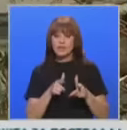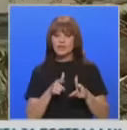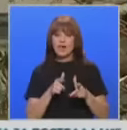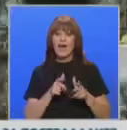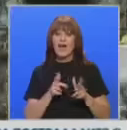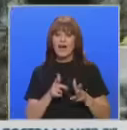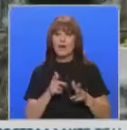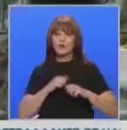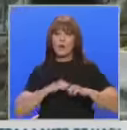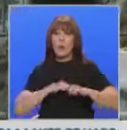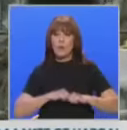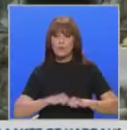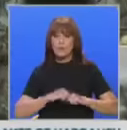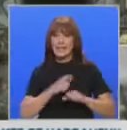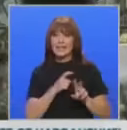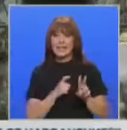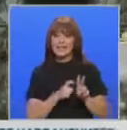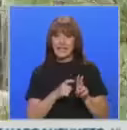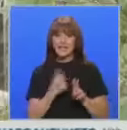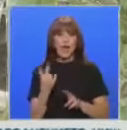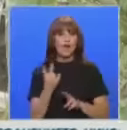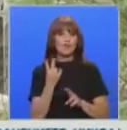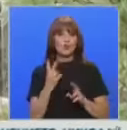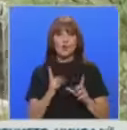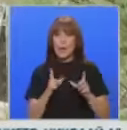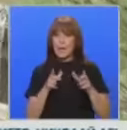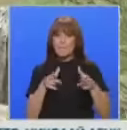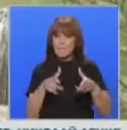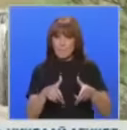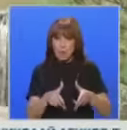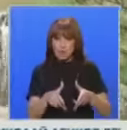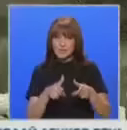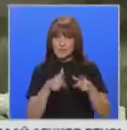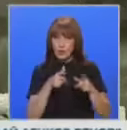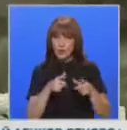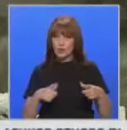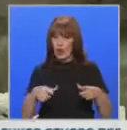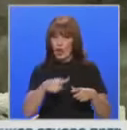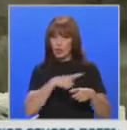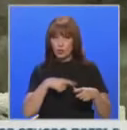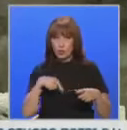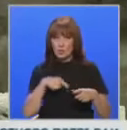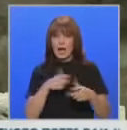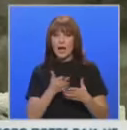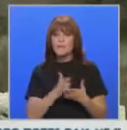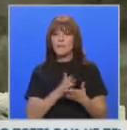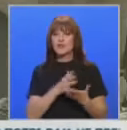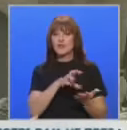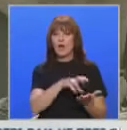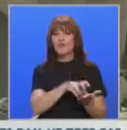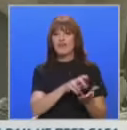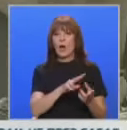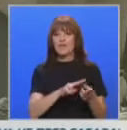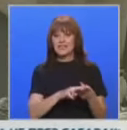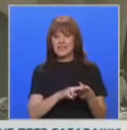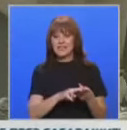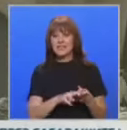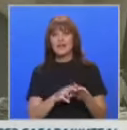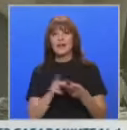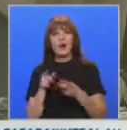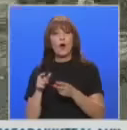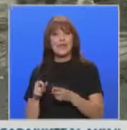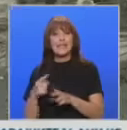собственост и се стопанисва от община Царево. Втория мост, в който се отвори дупка, която беше запълнена още на 6 септември, е между квартал Василико и Нестинарка.